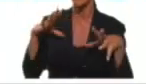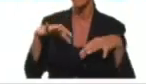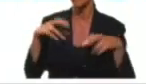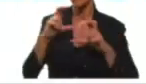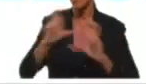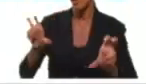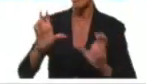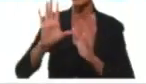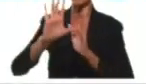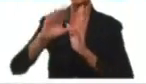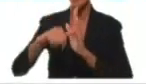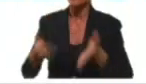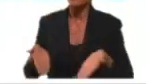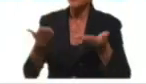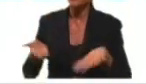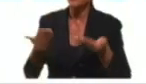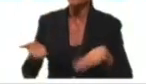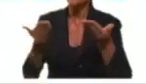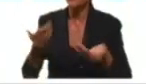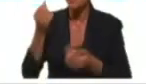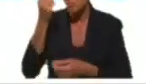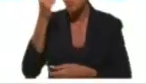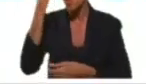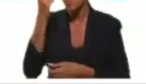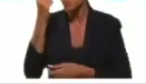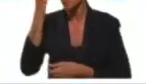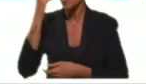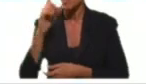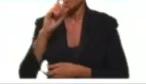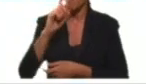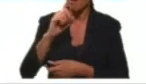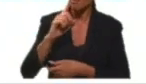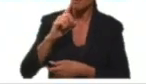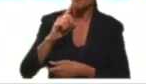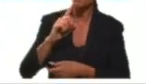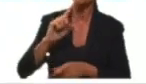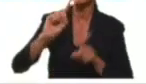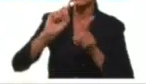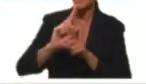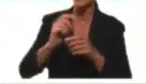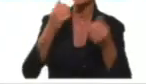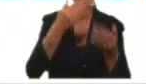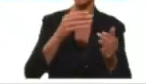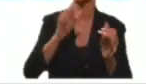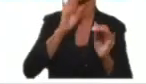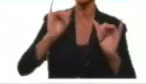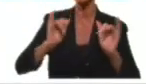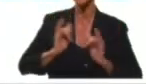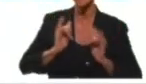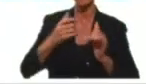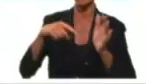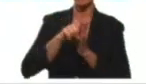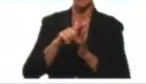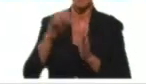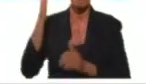które jest motorem gospodarki, inkubatorem pomysłów, ale i przystanią dla mieszkańca, ale przede